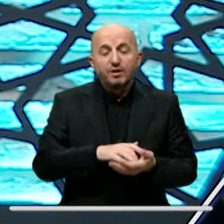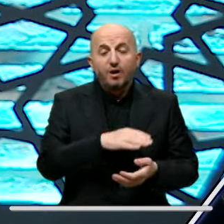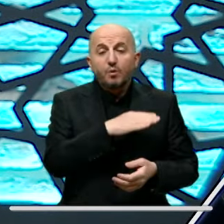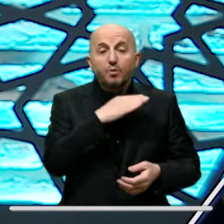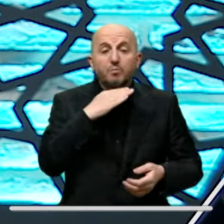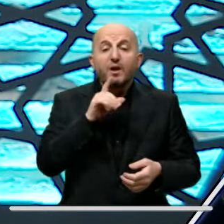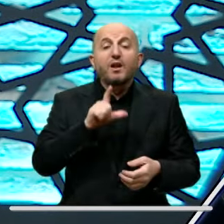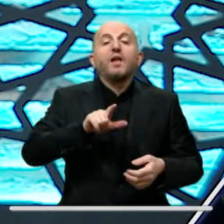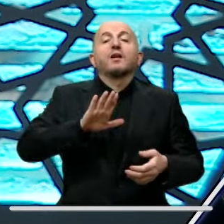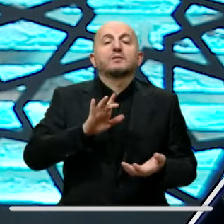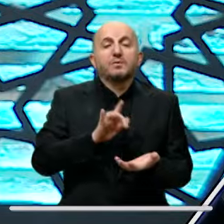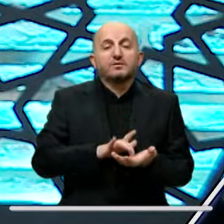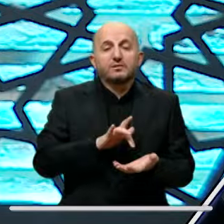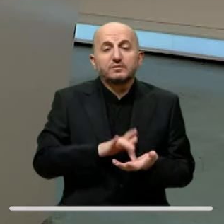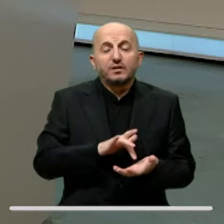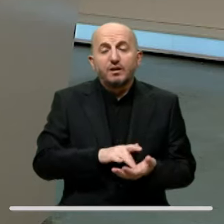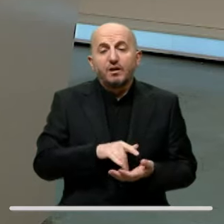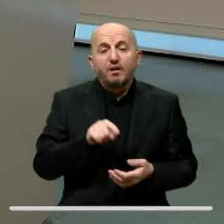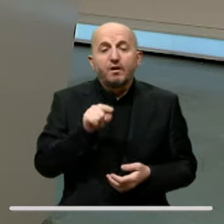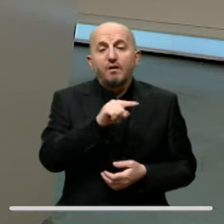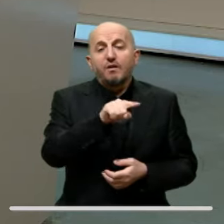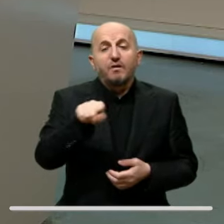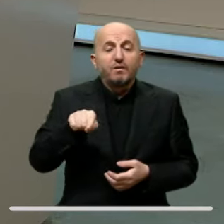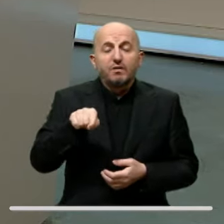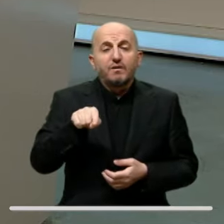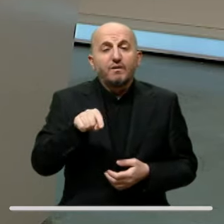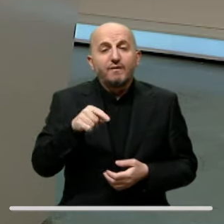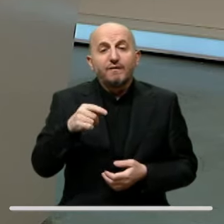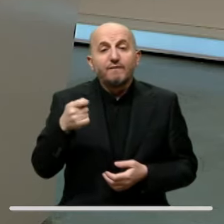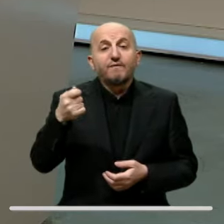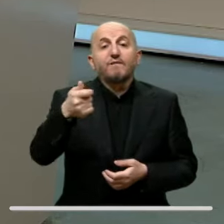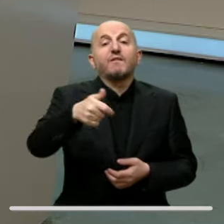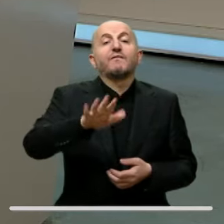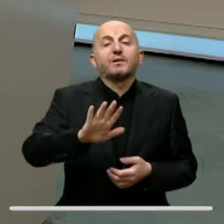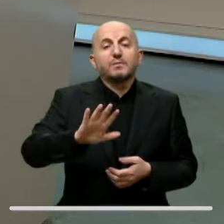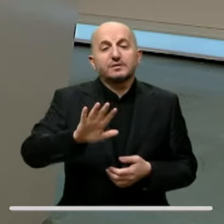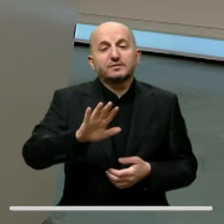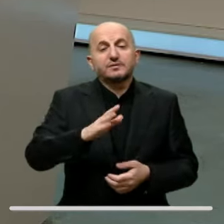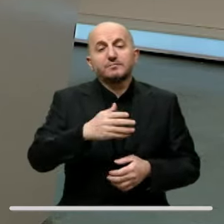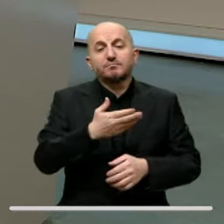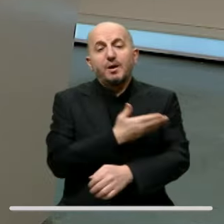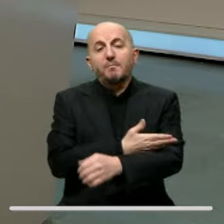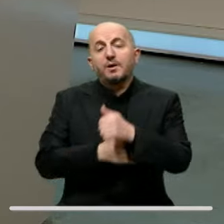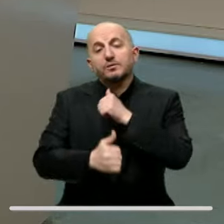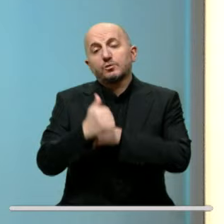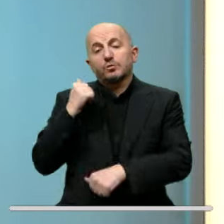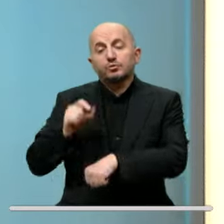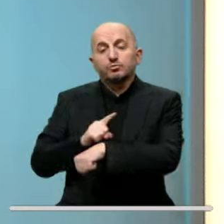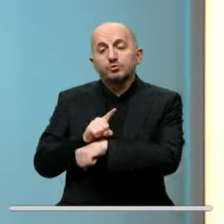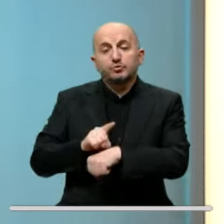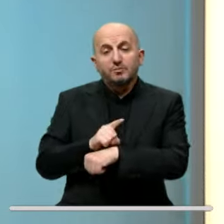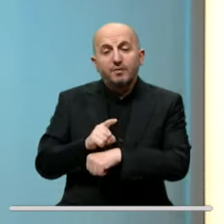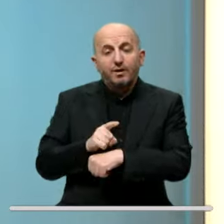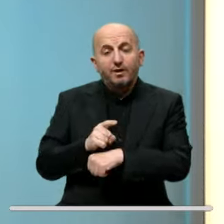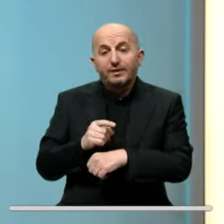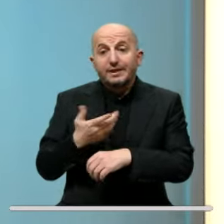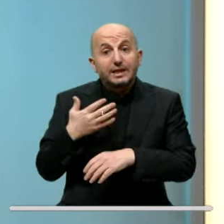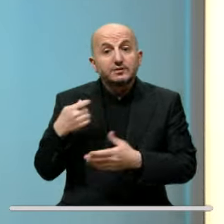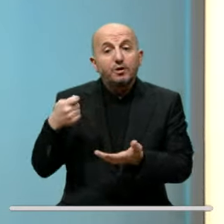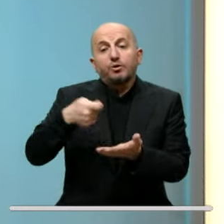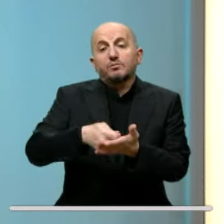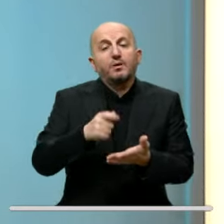cezalar, orada bu cezaları veremediğimiz takdirde buraya tekrar ülkemize döndüğümüz zaman bunu nasıl